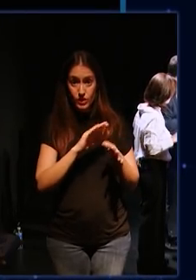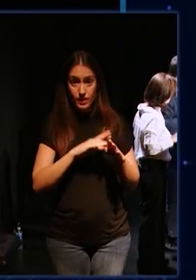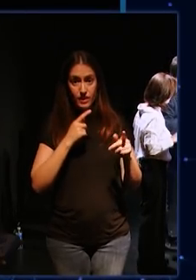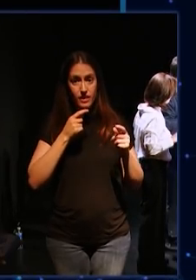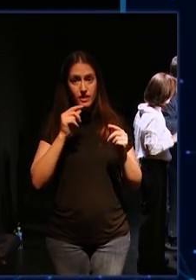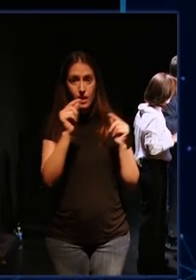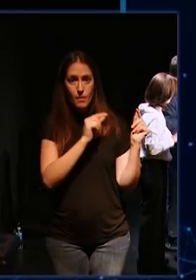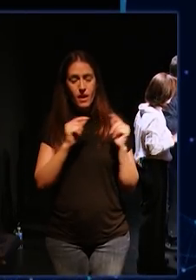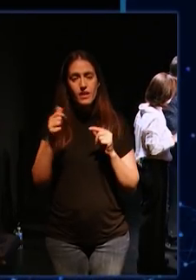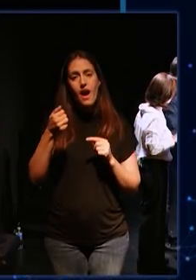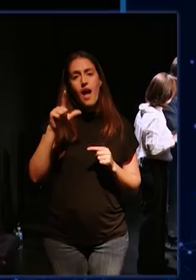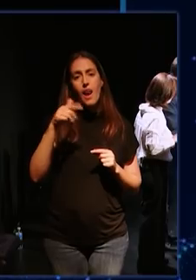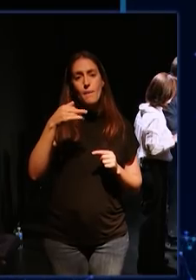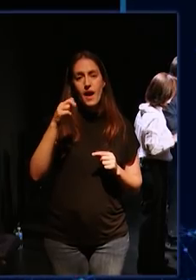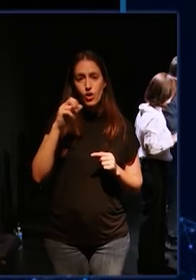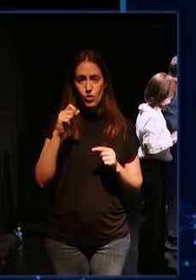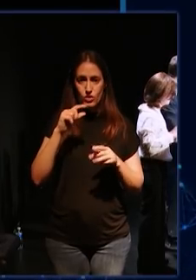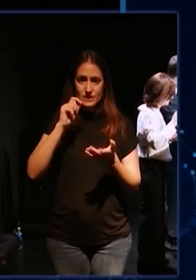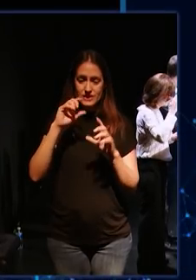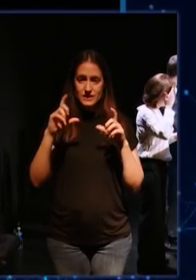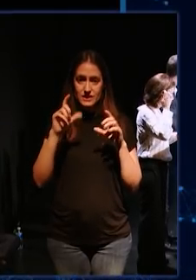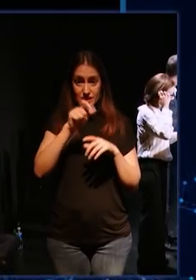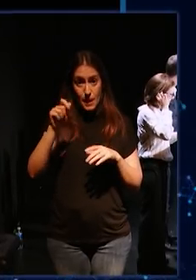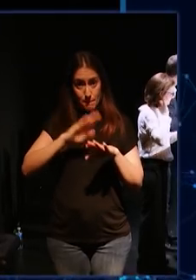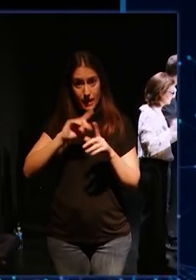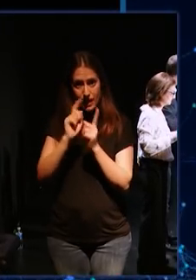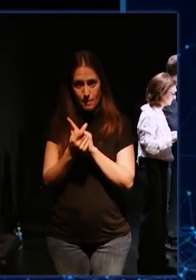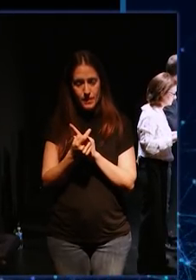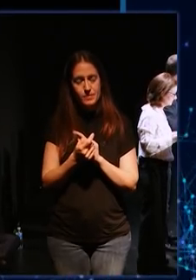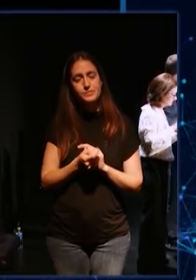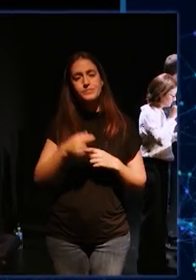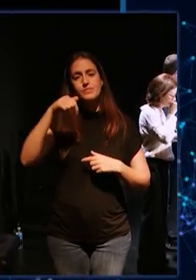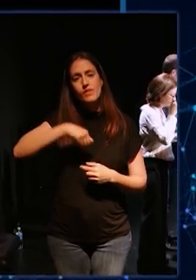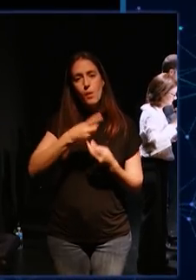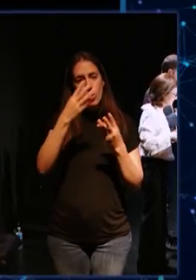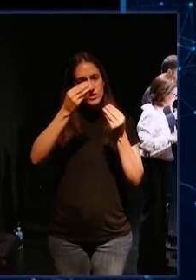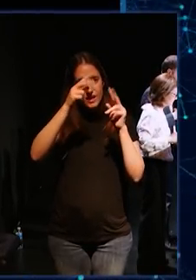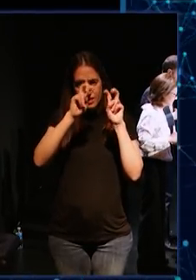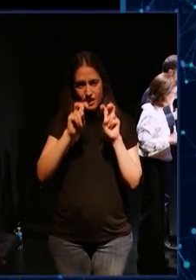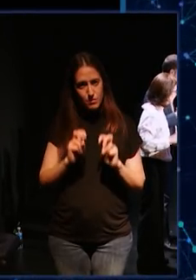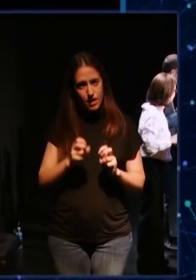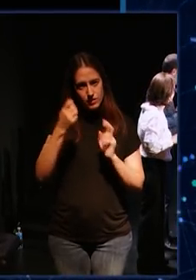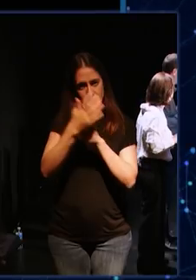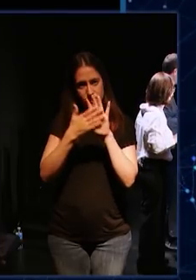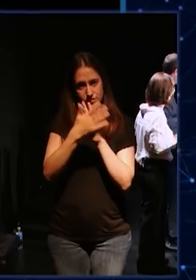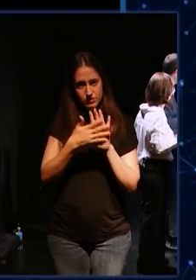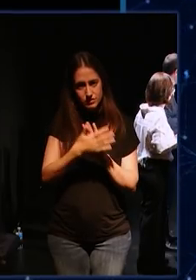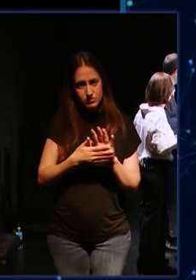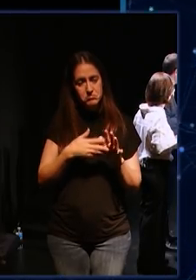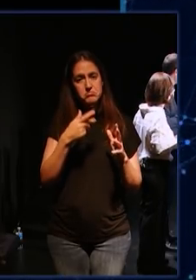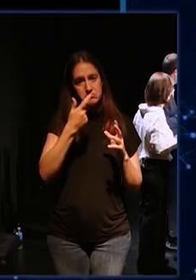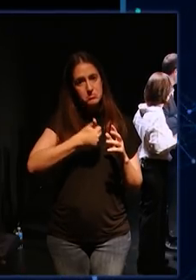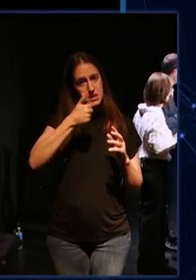per l'Álvaro Blanco de Gent pel Canvi. I avui han sortit molts temes en el que hem intentat o hi ha hagut força